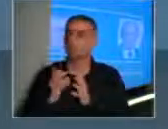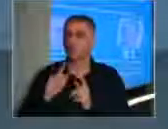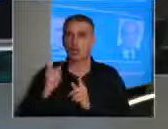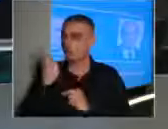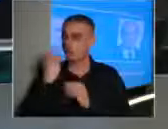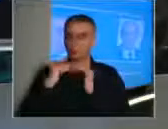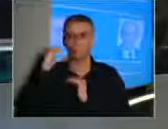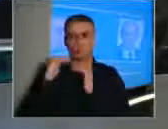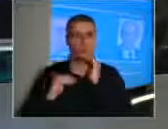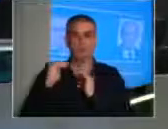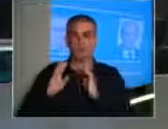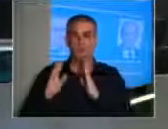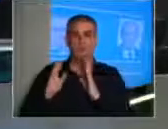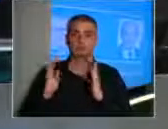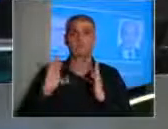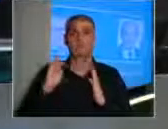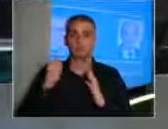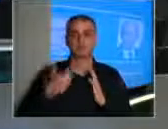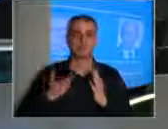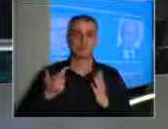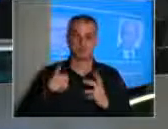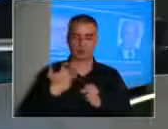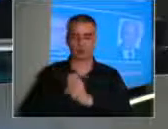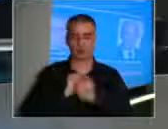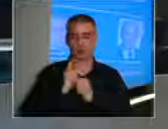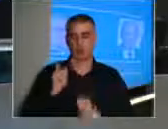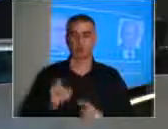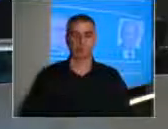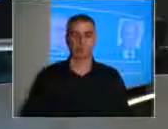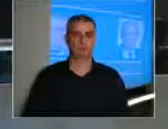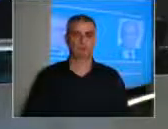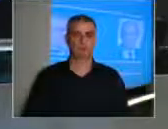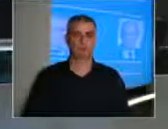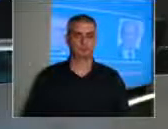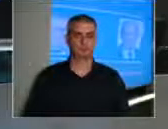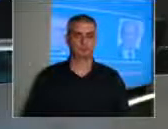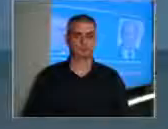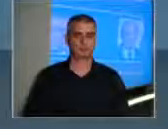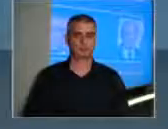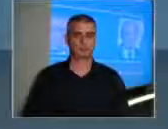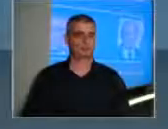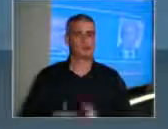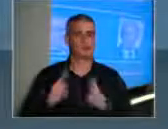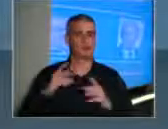מנדט אחד יותר פחות, אלא האם אנחנו ננצח? לא, האם מה, אנחנו מה האפשרות ננצח? שתהיה ממשלת אחדות? כמו